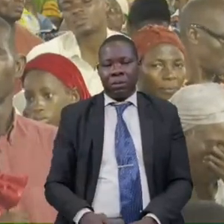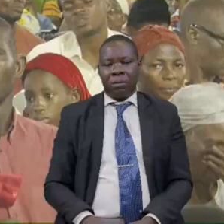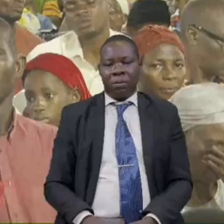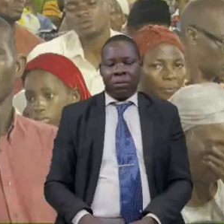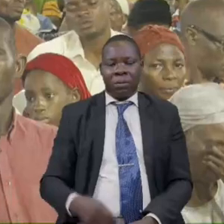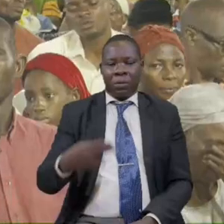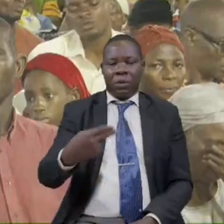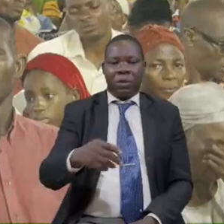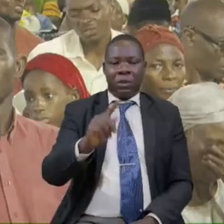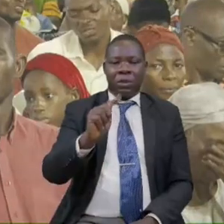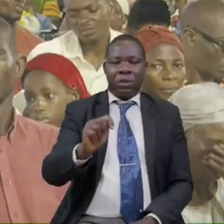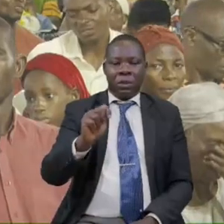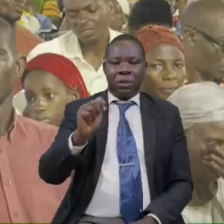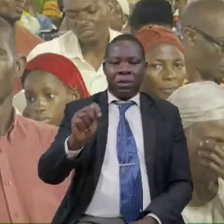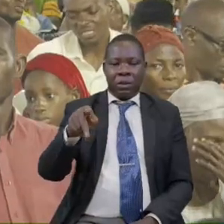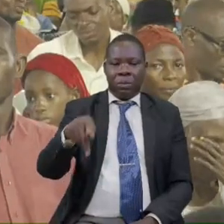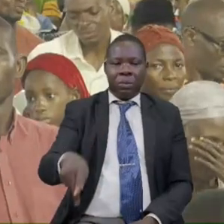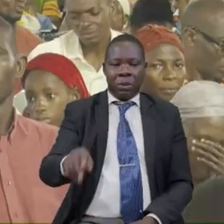Il y a